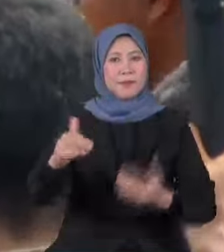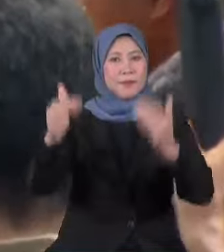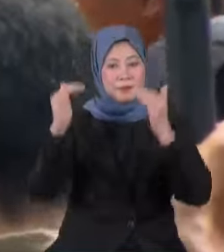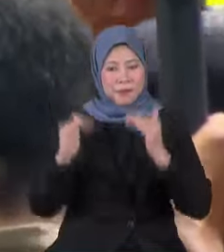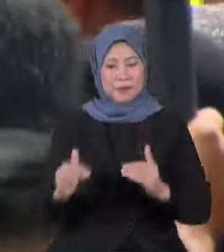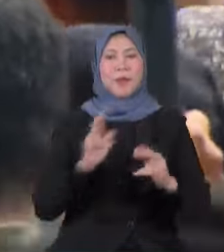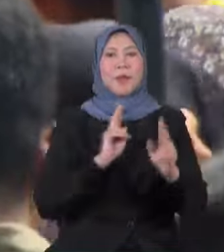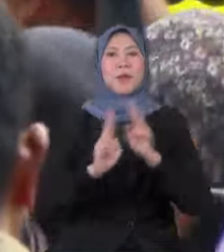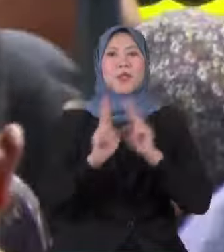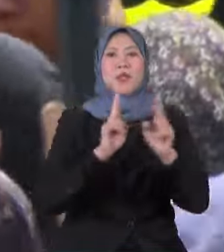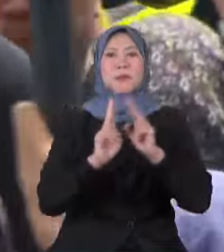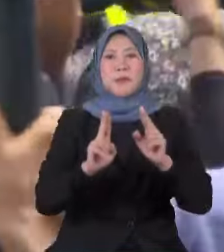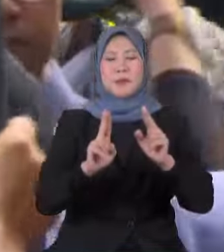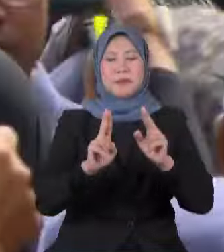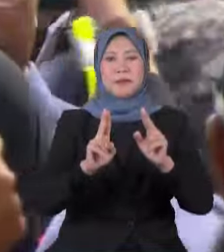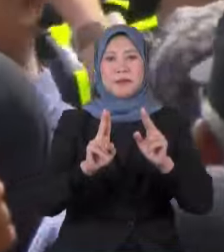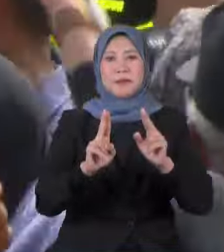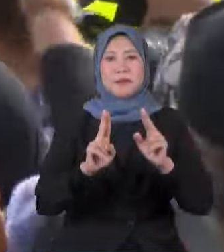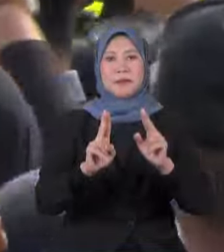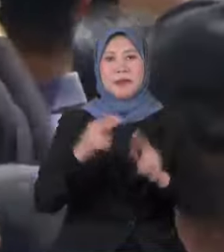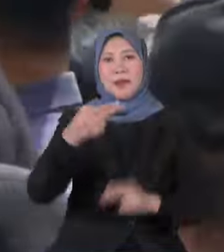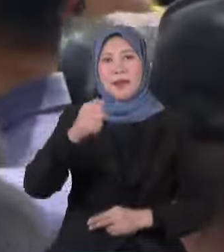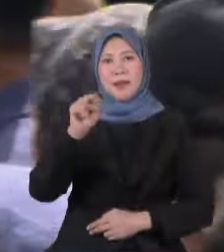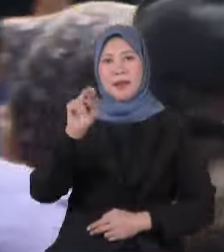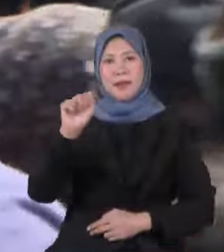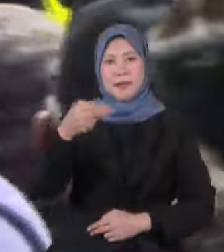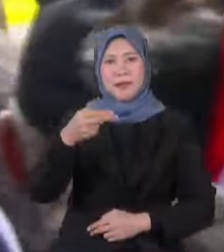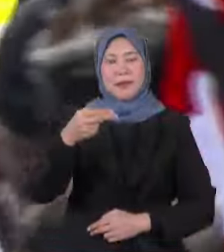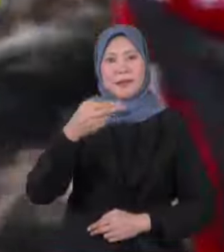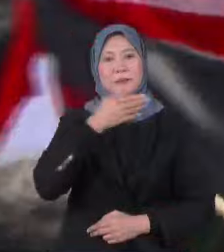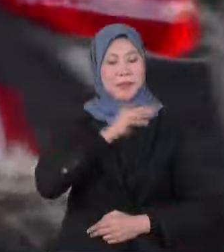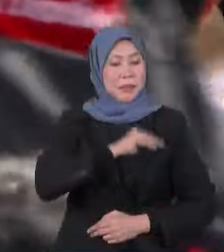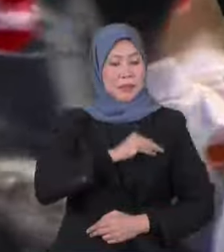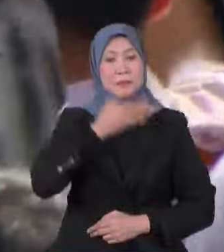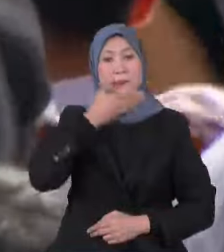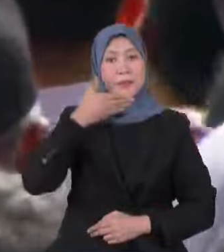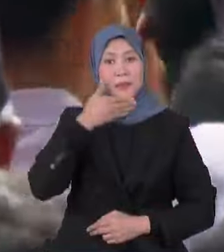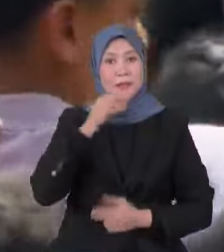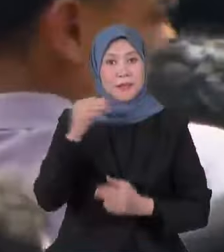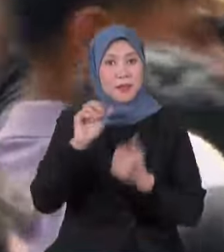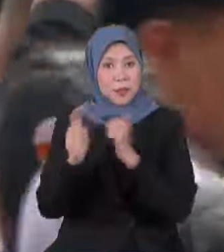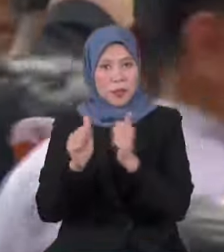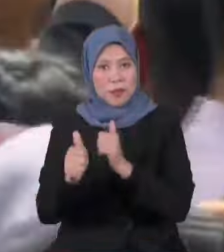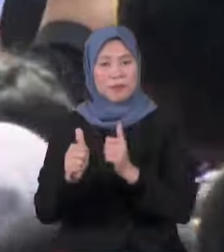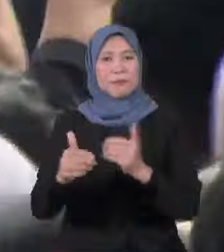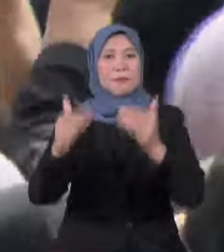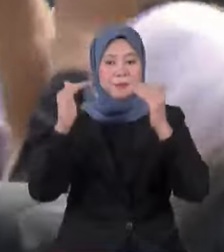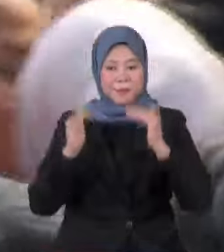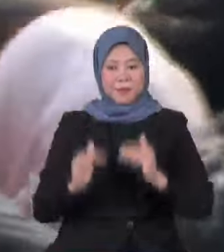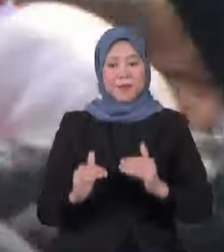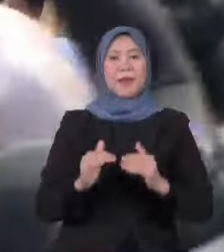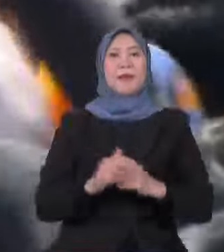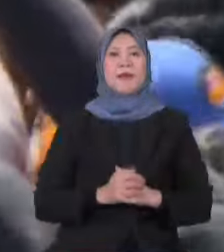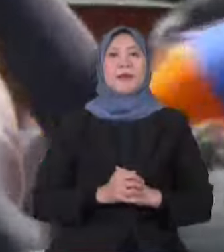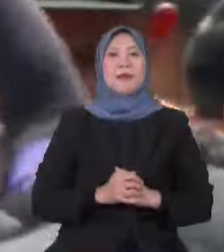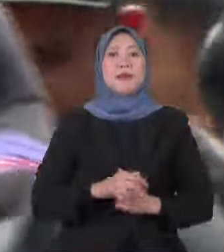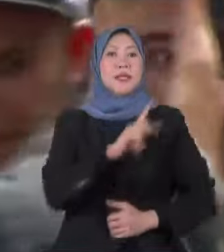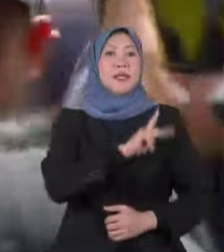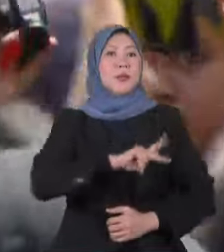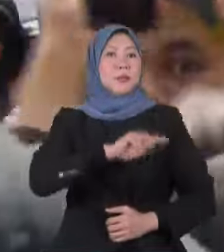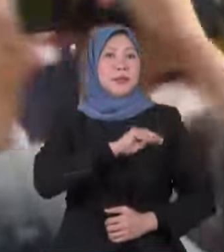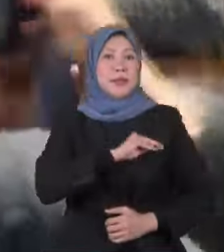Diteruskan ucapan yang berhormat Hana Yoh, Menteri Belia dan Sukan, serta ucapan daripada Kedua